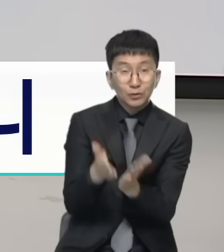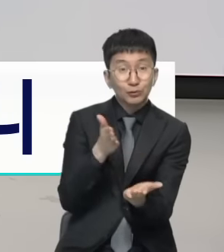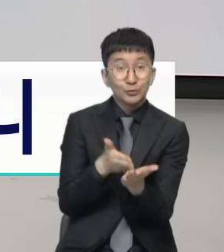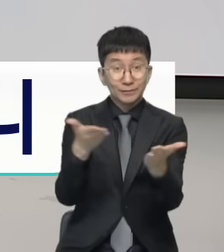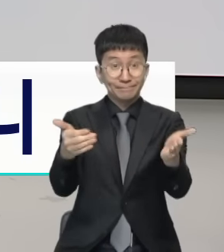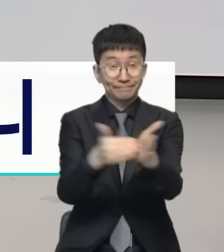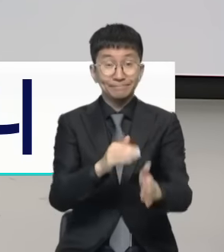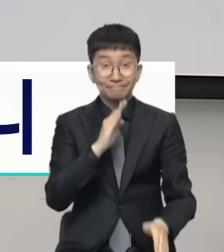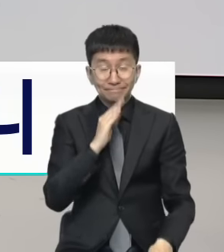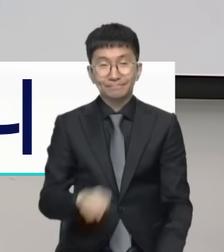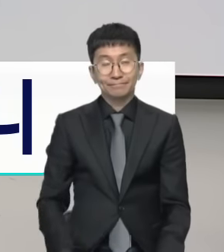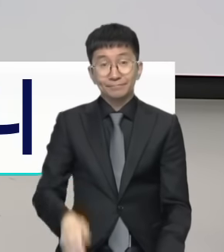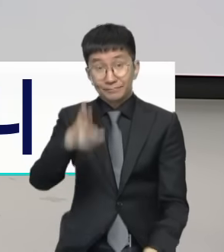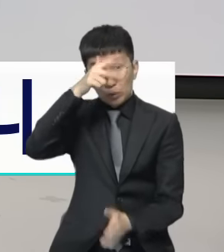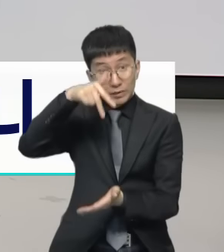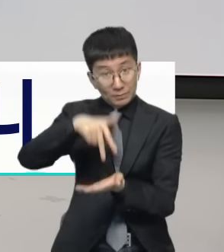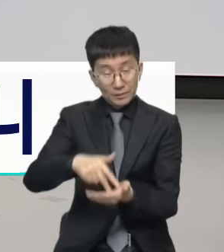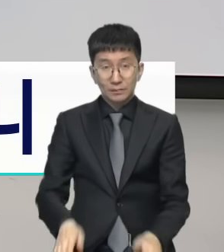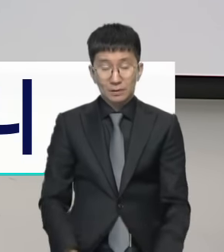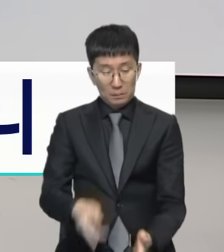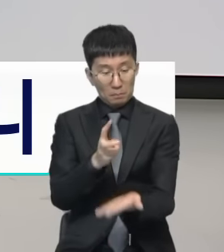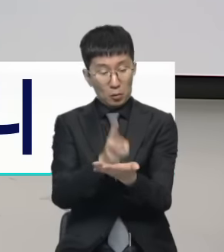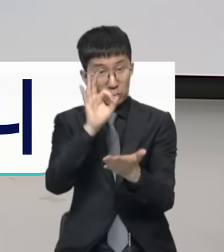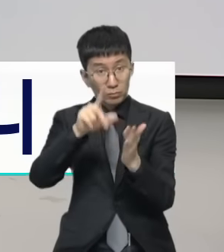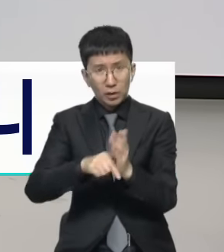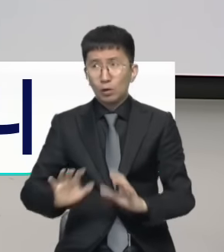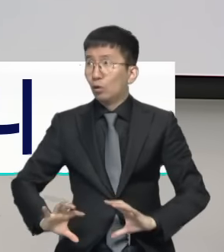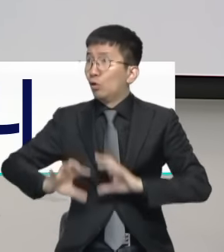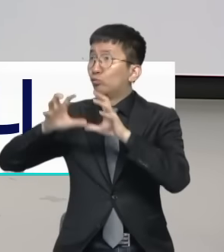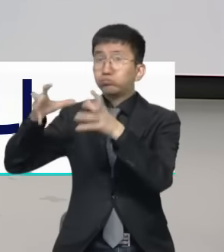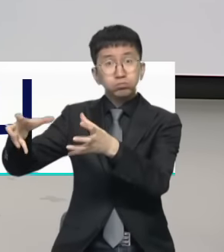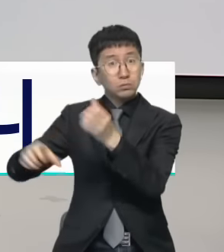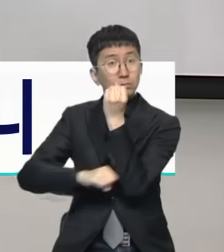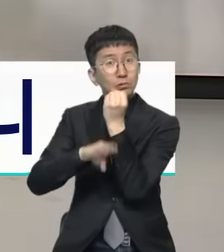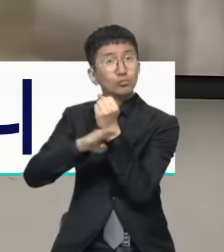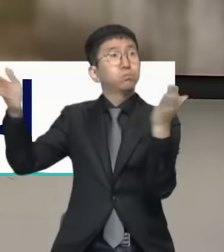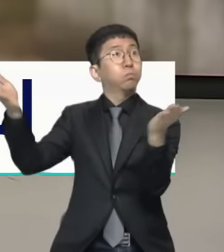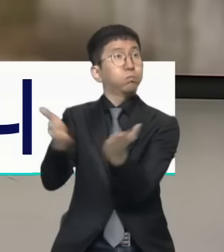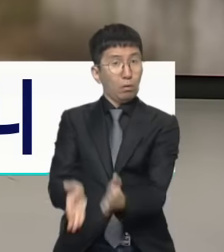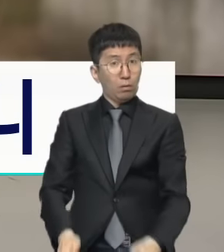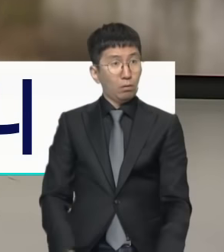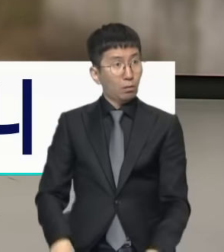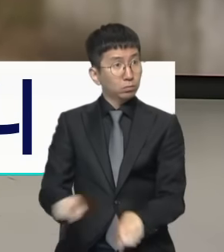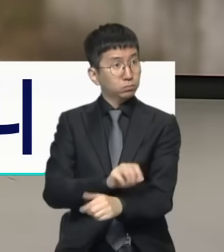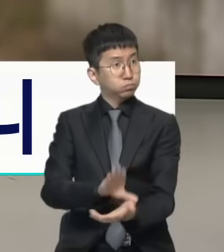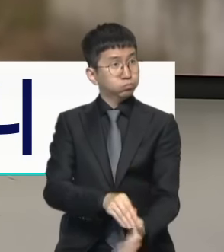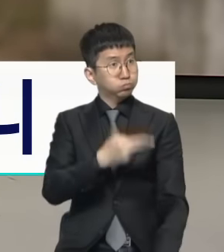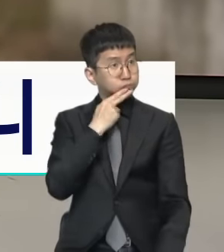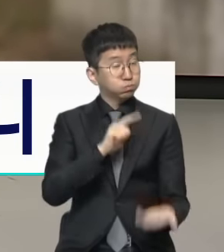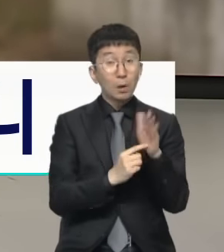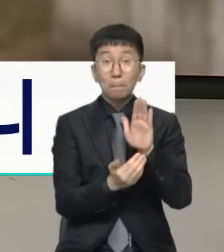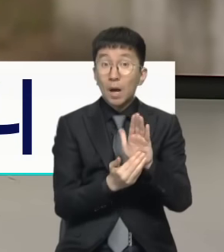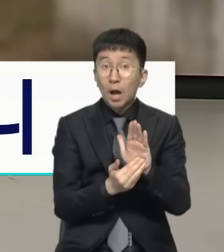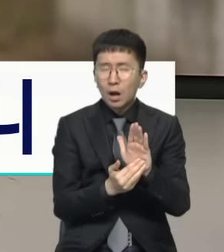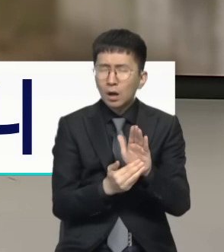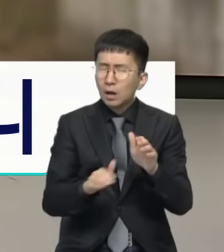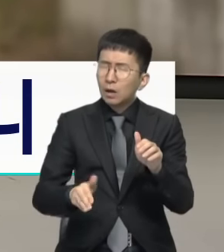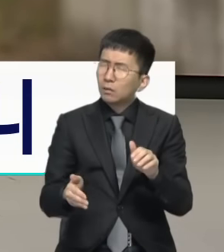짚어봤습니다. 경찰은 해당 법 규정이 국제 기준을 따른 거라면서 문제 없다는 입장인데요. 팩트체크